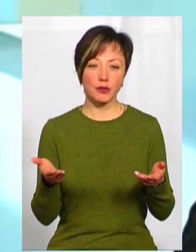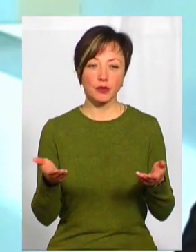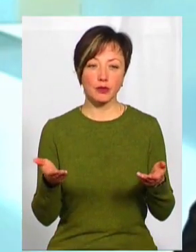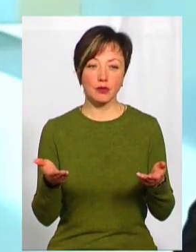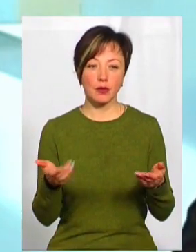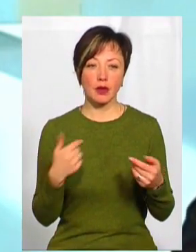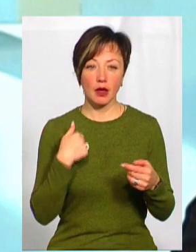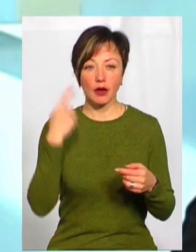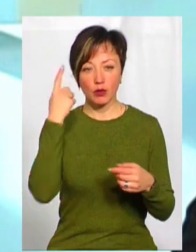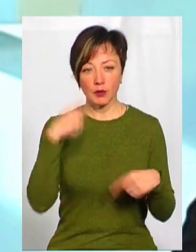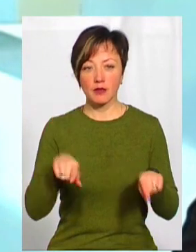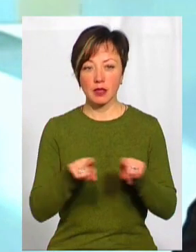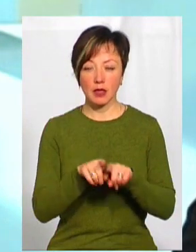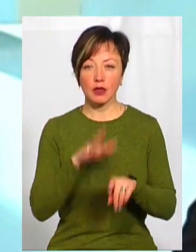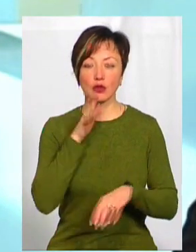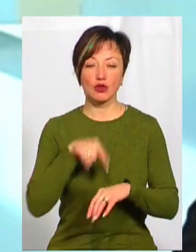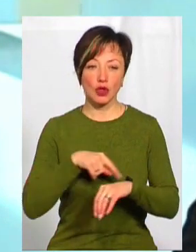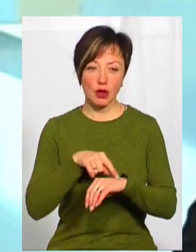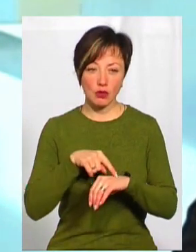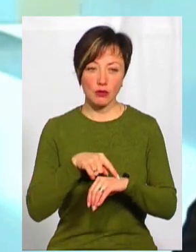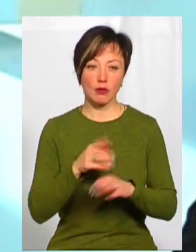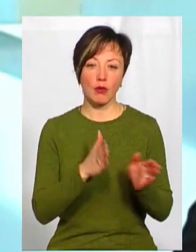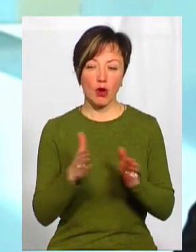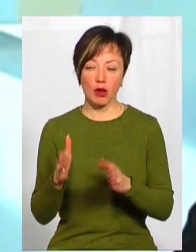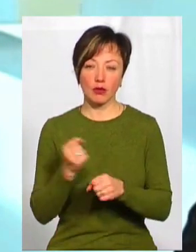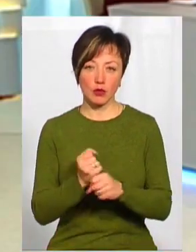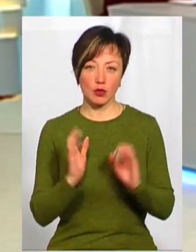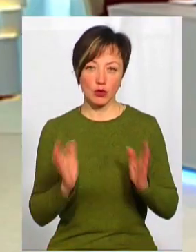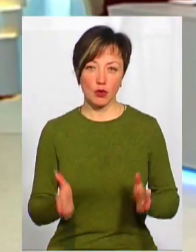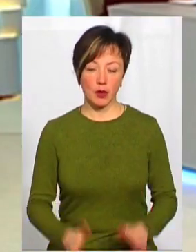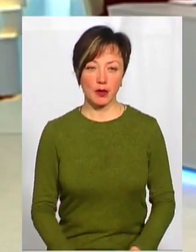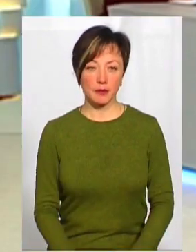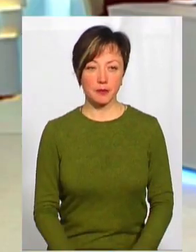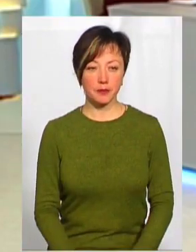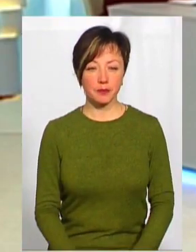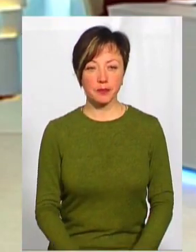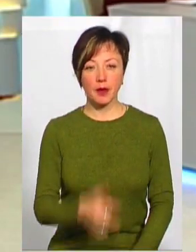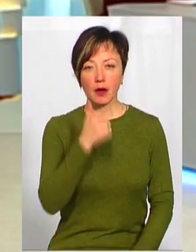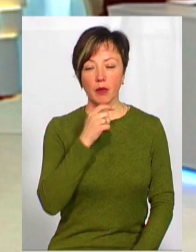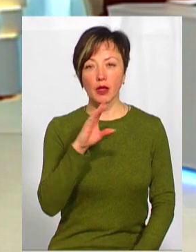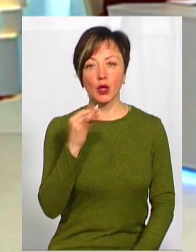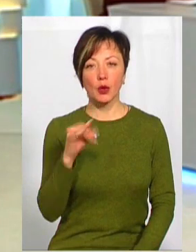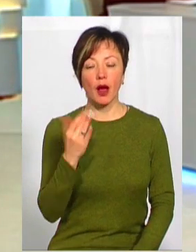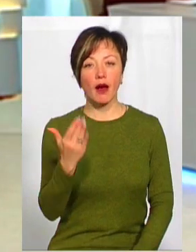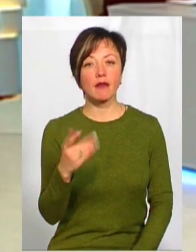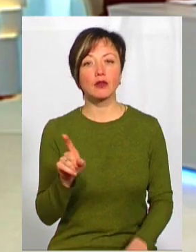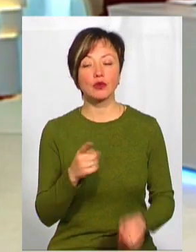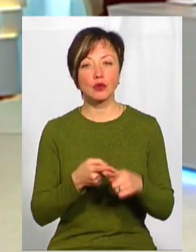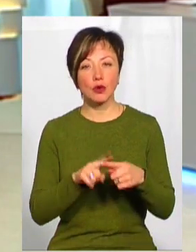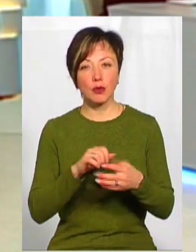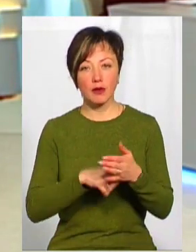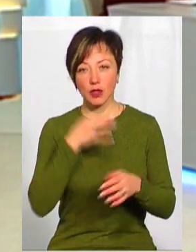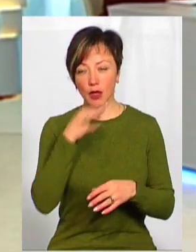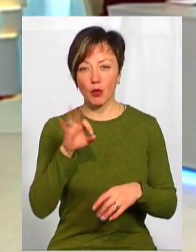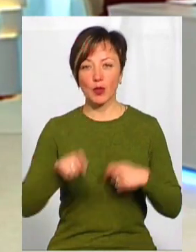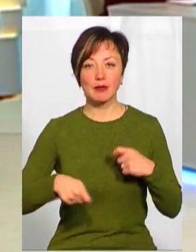Тому я думаю, що все-таки з часом порядок буде наведено. Пане Юрію, а ви що з цього приводу